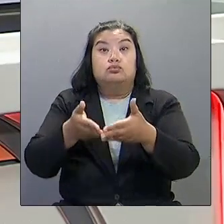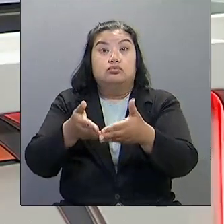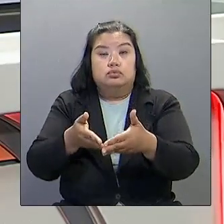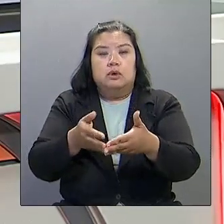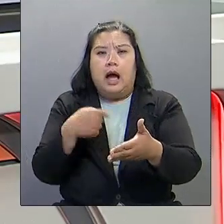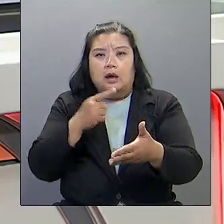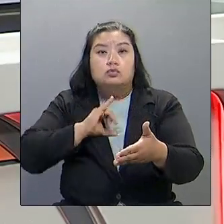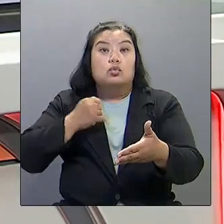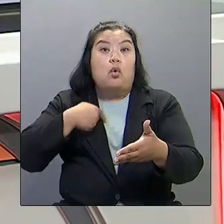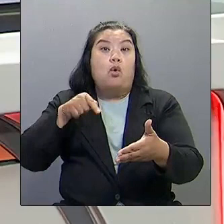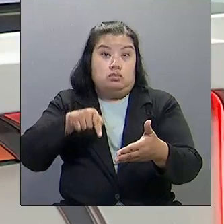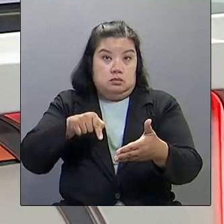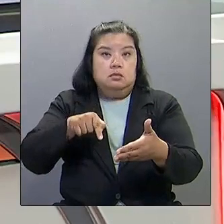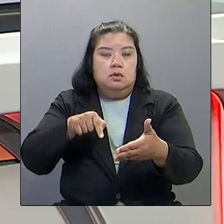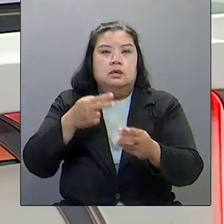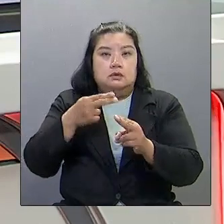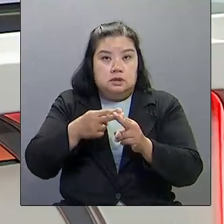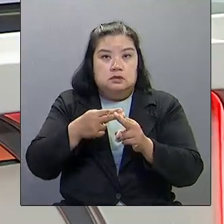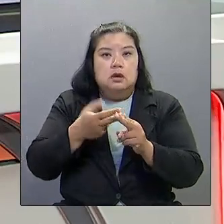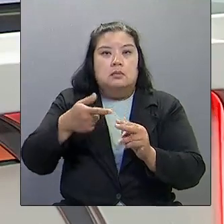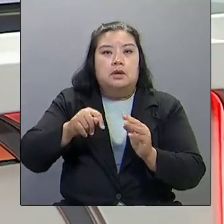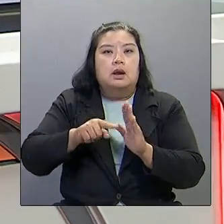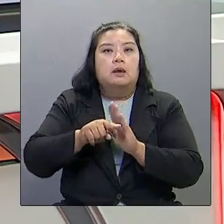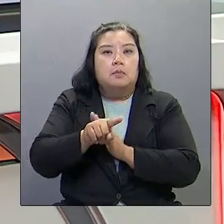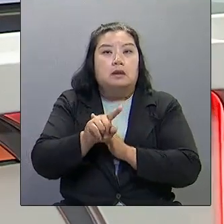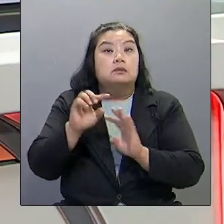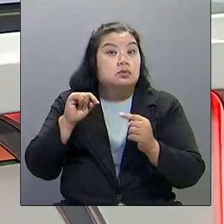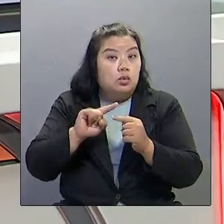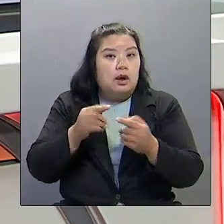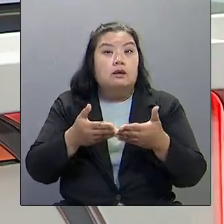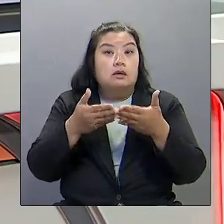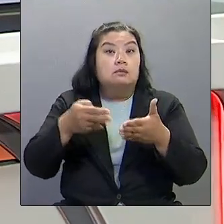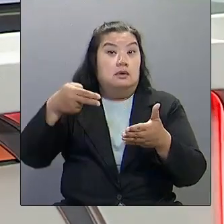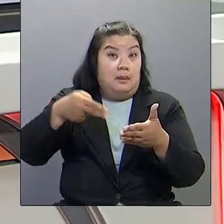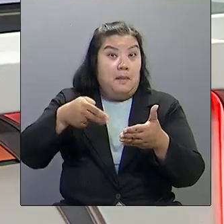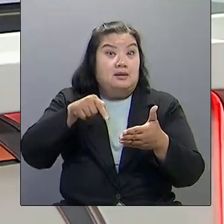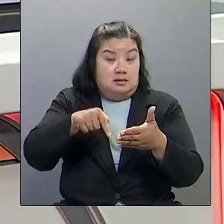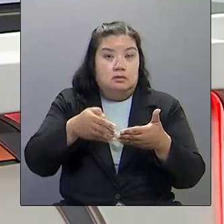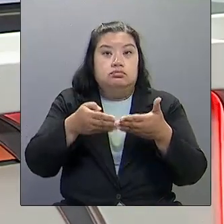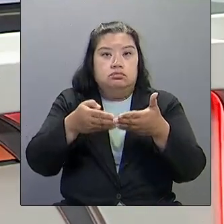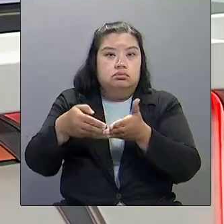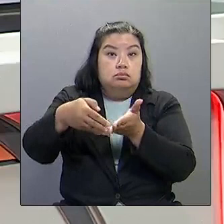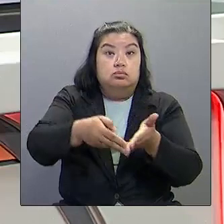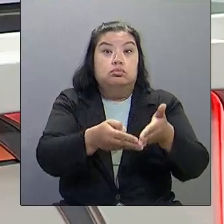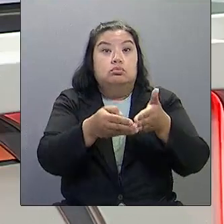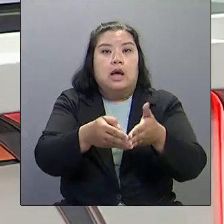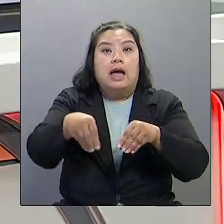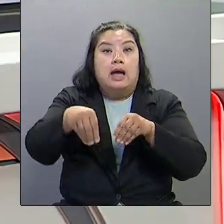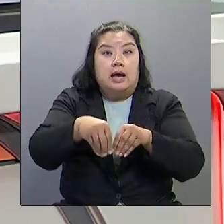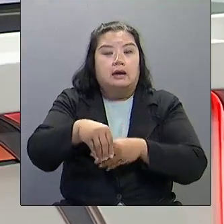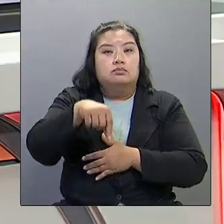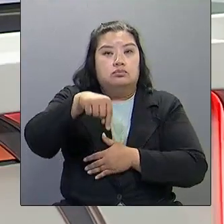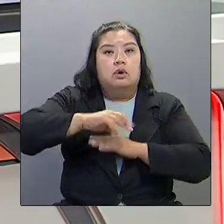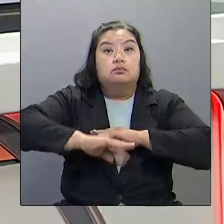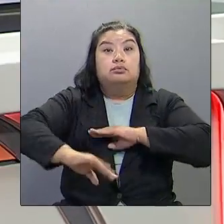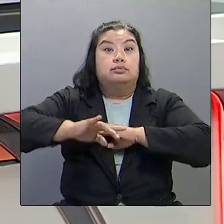เรือพัทรพันธ์ที่เป็นเรือบรรทุกน้ำมันที่ถูกคลื่นซัดมาเกยตื้นอยู่บริเวณปลายแหลมสนอ่อนแหลม